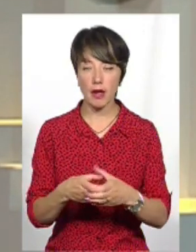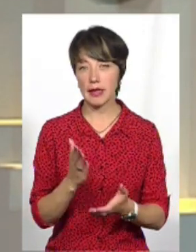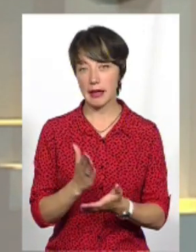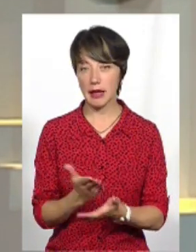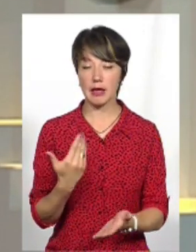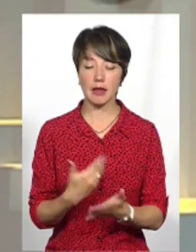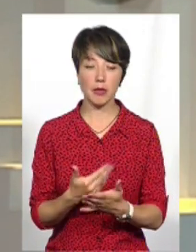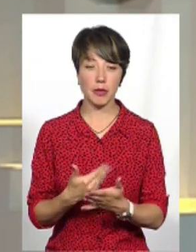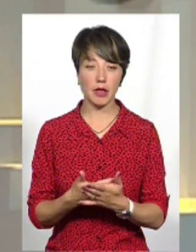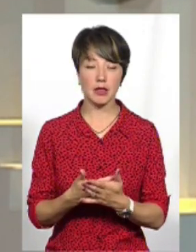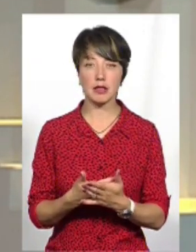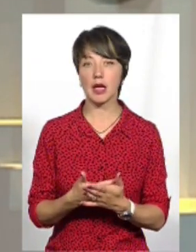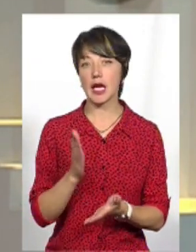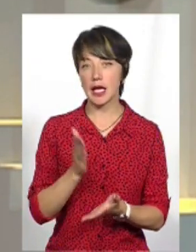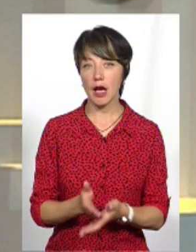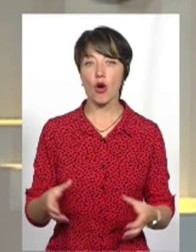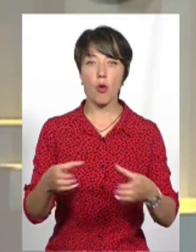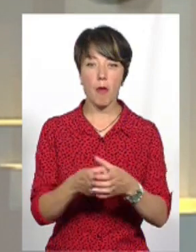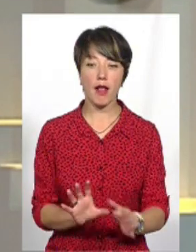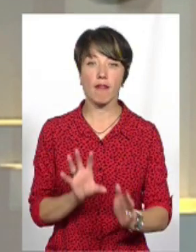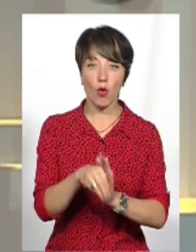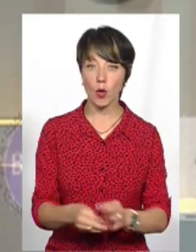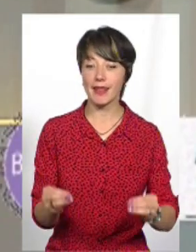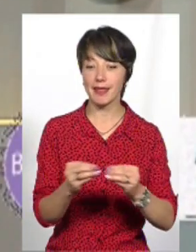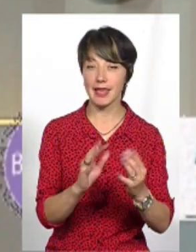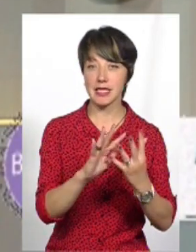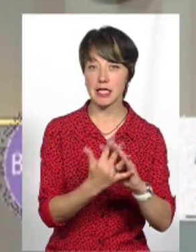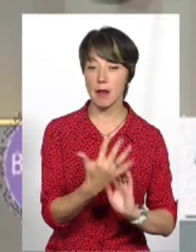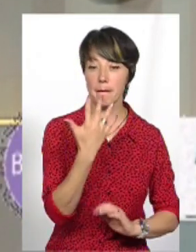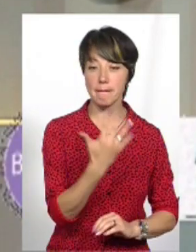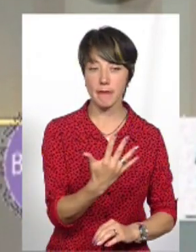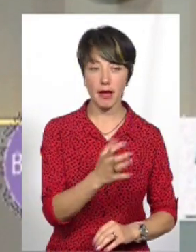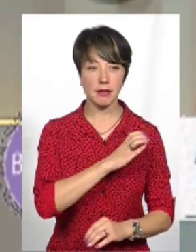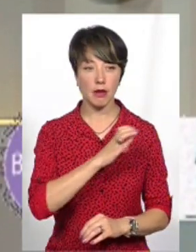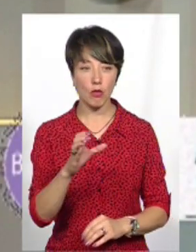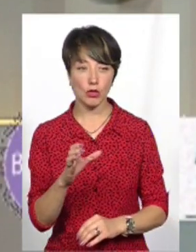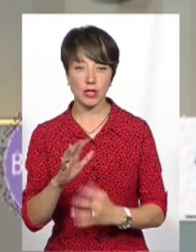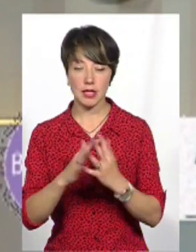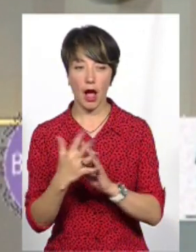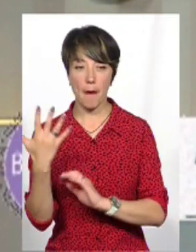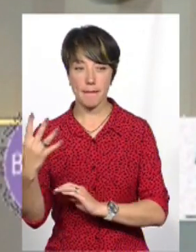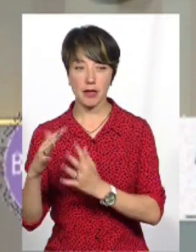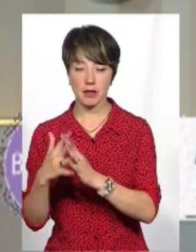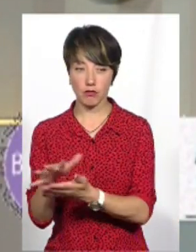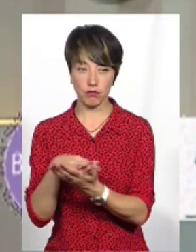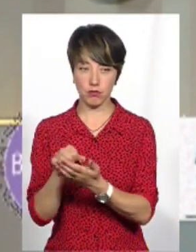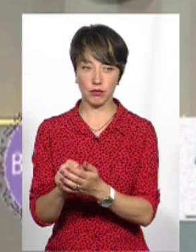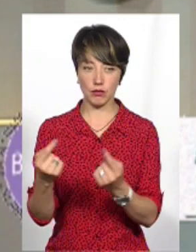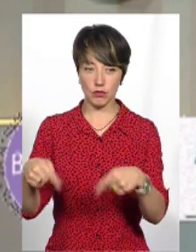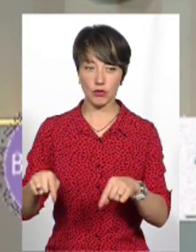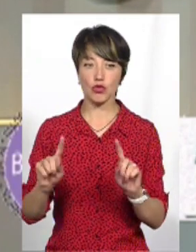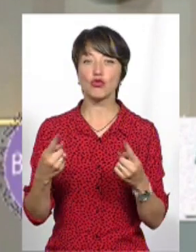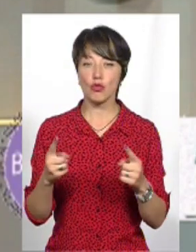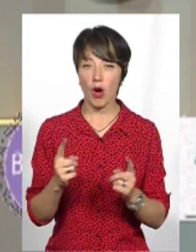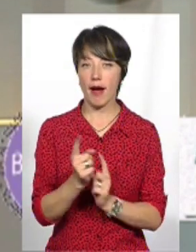є, наприклад, є громада, в неї входить 10 сіл, 5 сіл живуть заможно, а 5 сіл вимирають. Чому? Тому